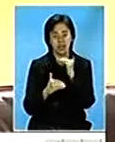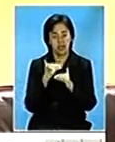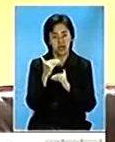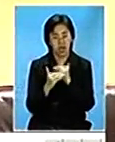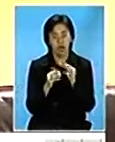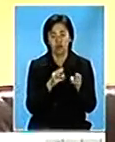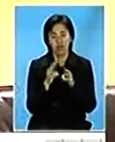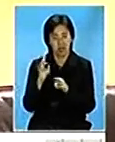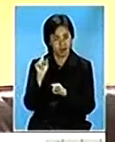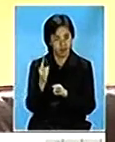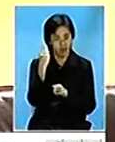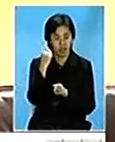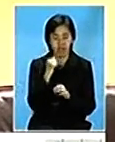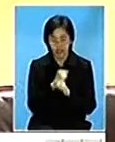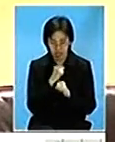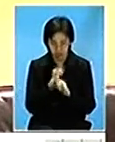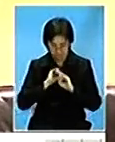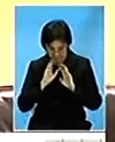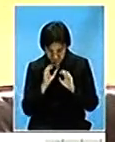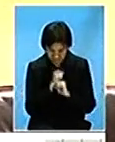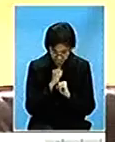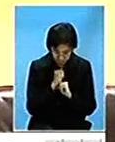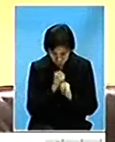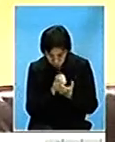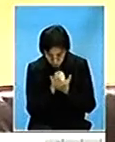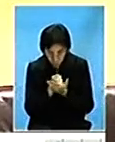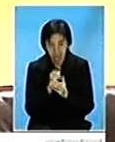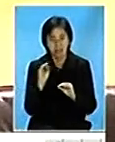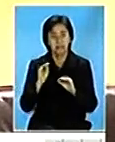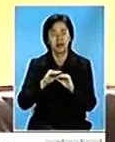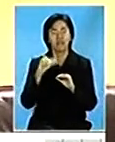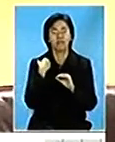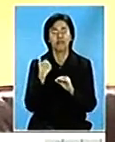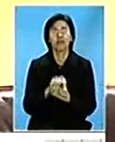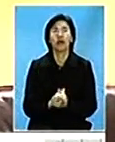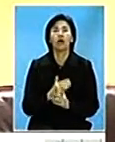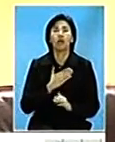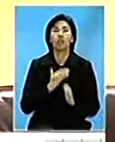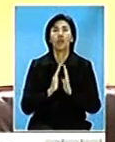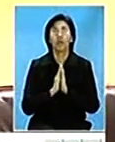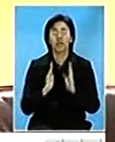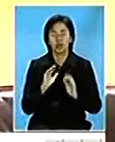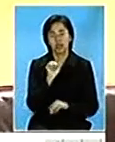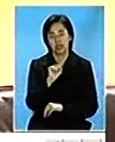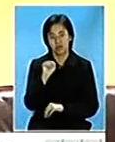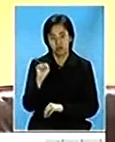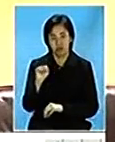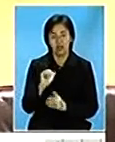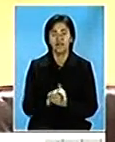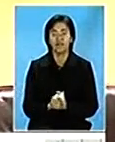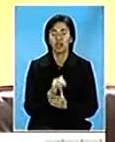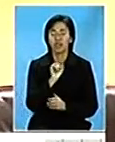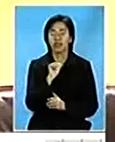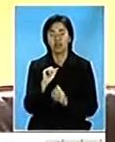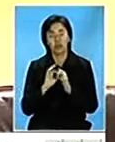างใกล้ชิดเข้าไปเพิ่มเติมขึ้นนะครับก็คงจะต้องขอขอบคุณท่านส.ส.ที่ได้มีความเป็น